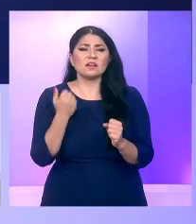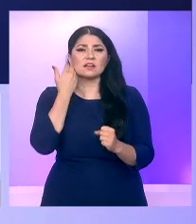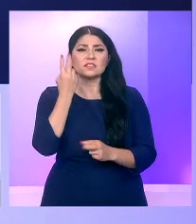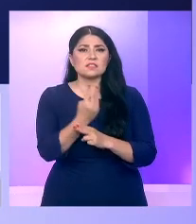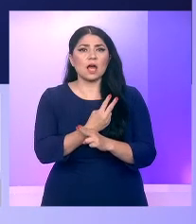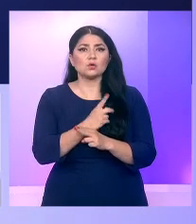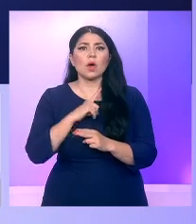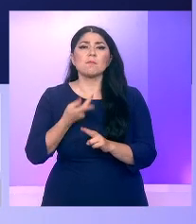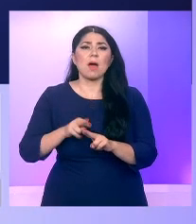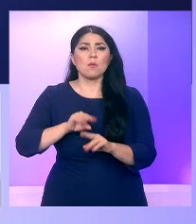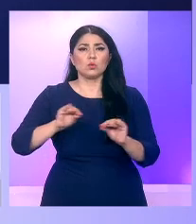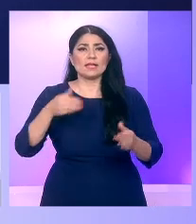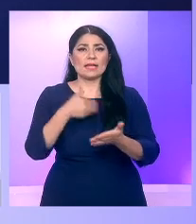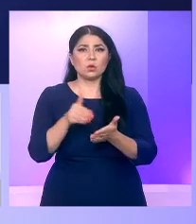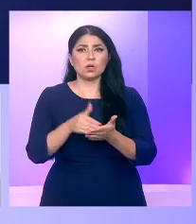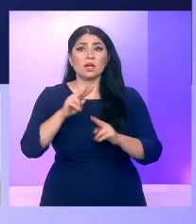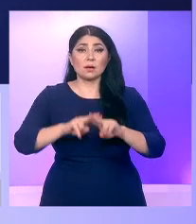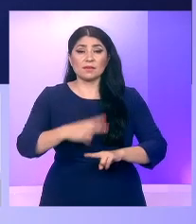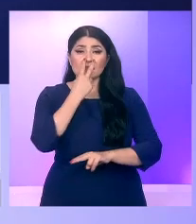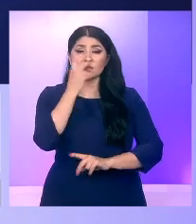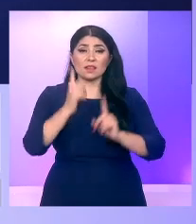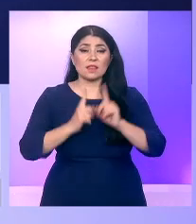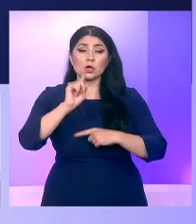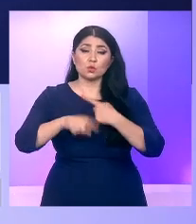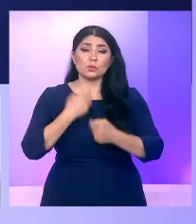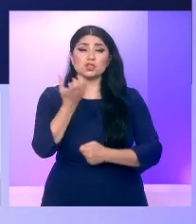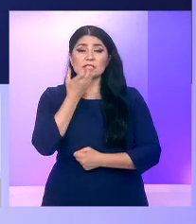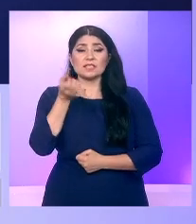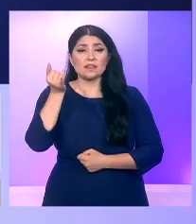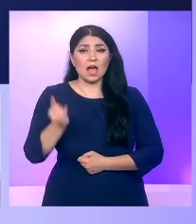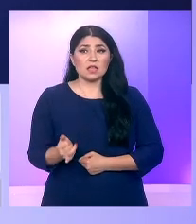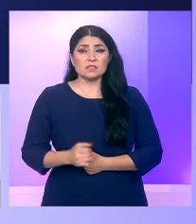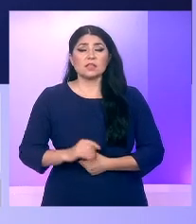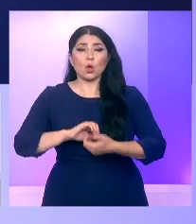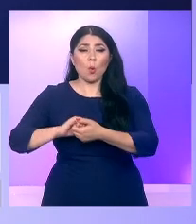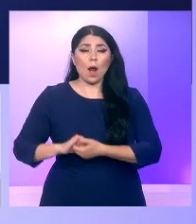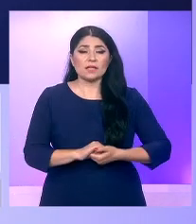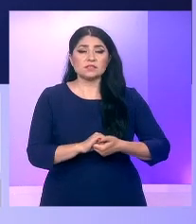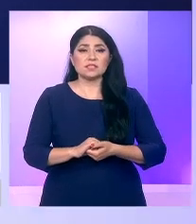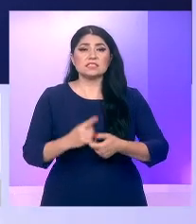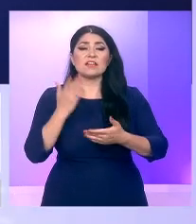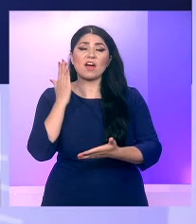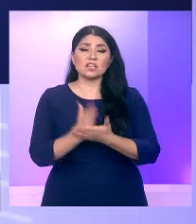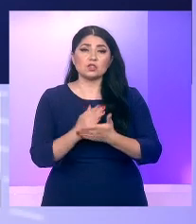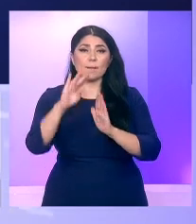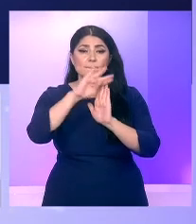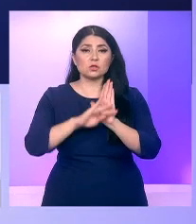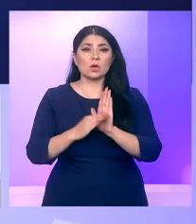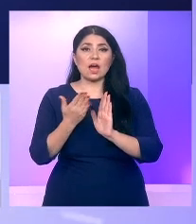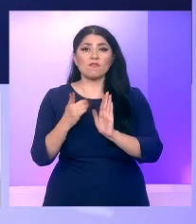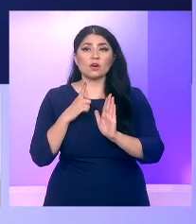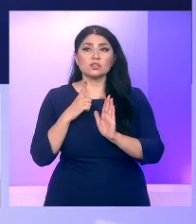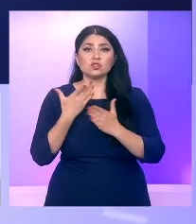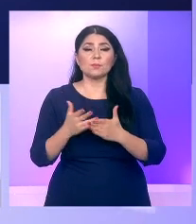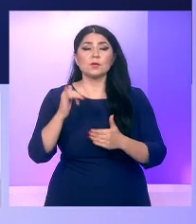avea mult mai multe cheltuieli. Rămâne de văzut dacă în urma ședinței de astăzi de coaliție se vor decide măsurile care vor